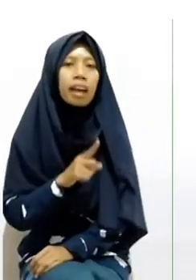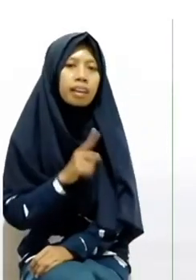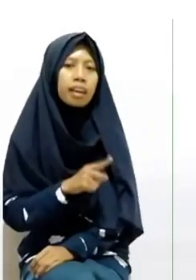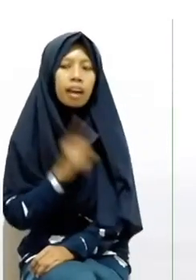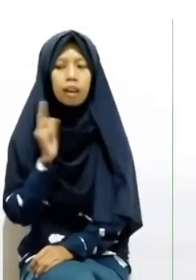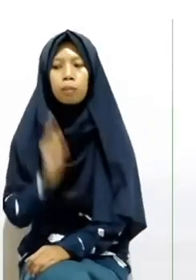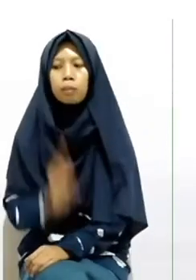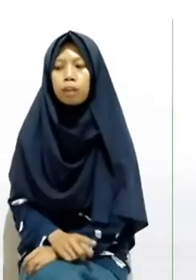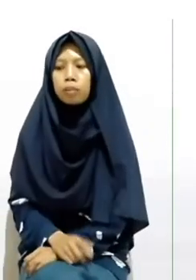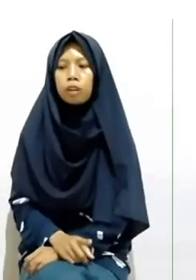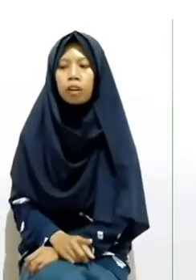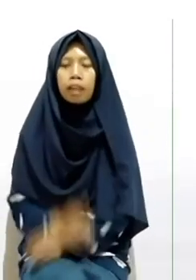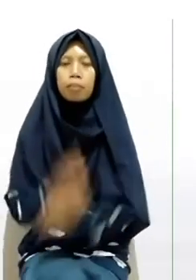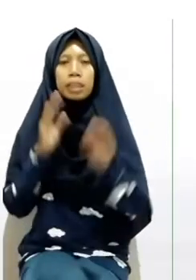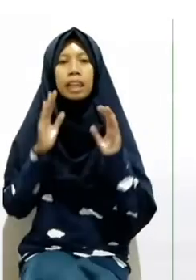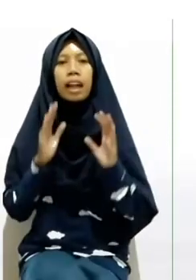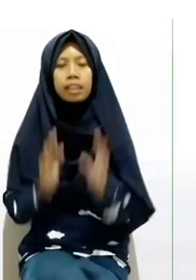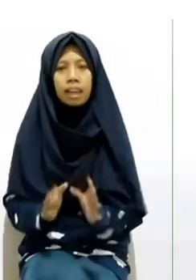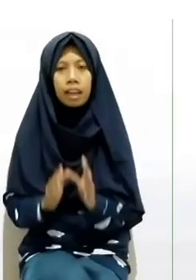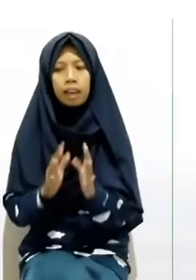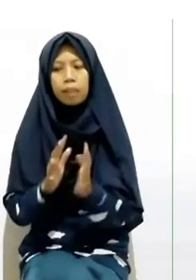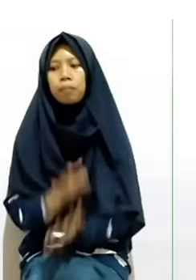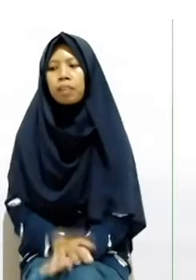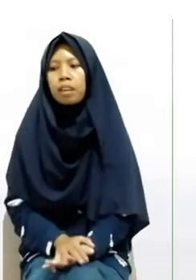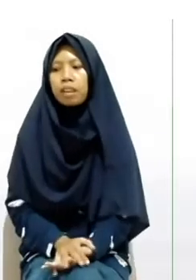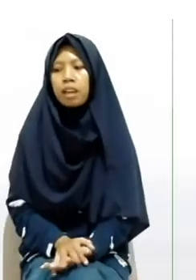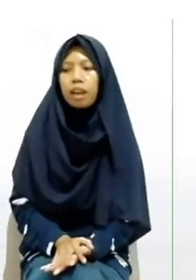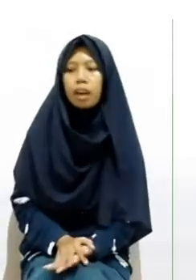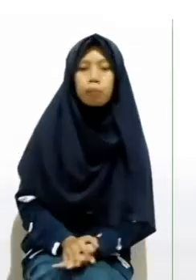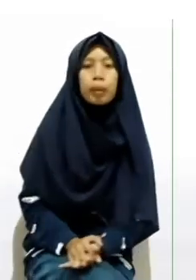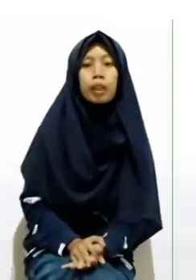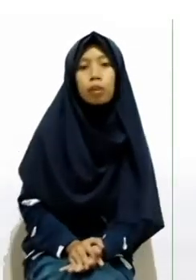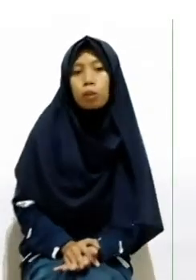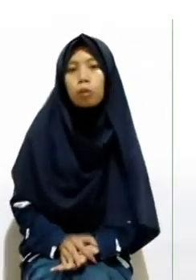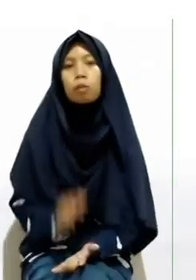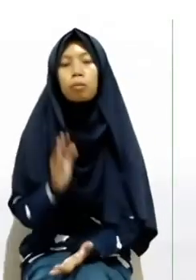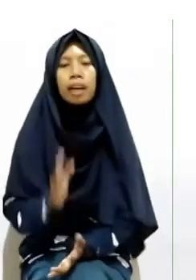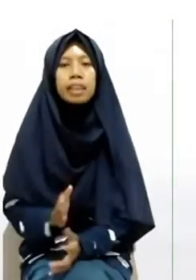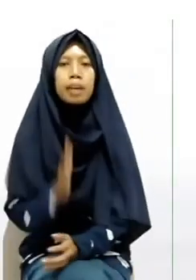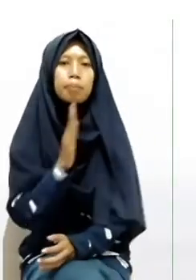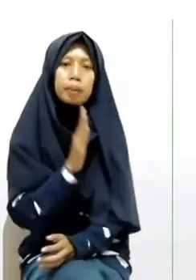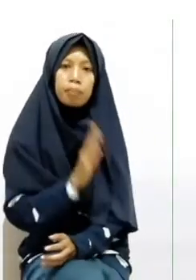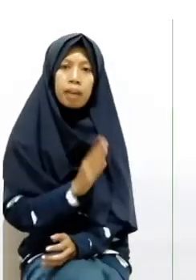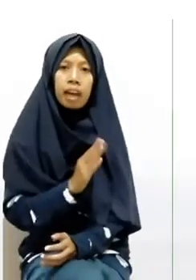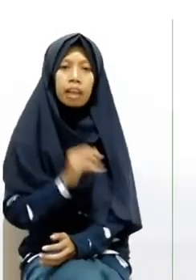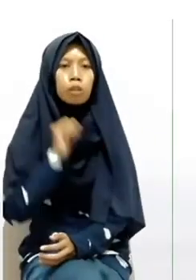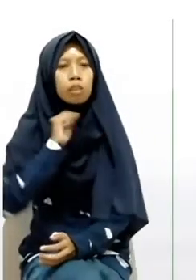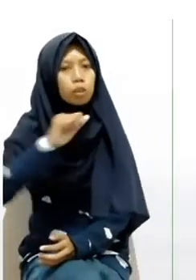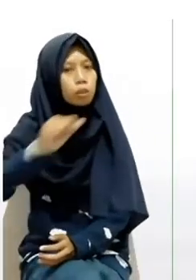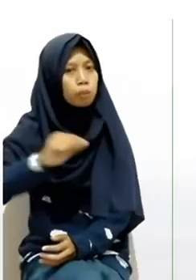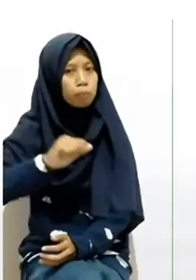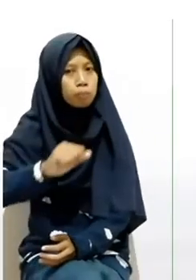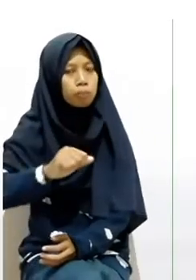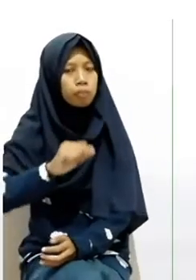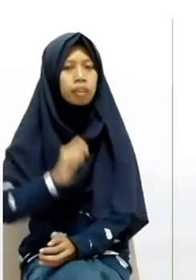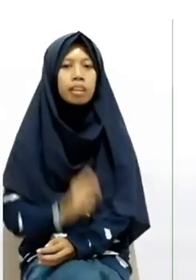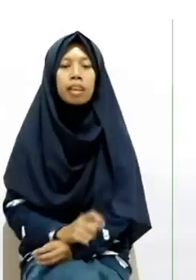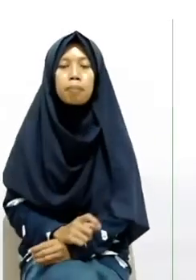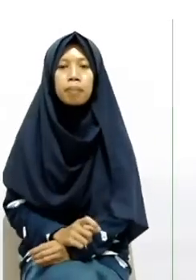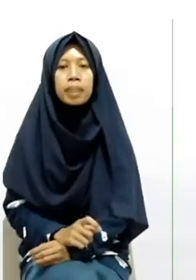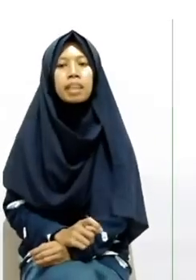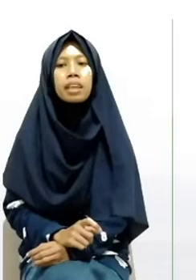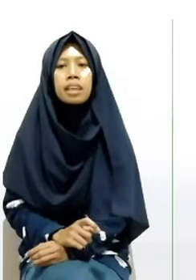sebagai tanda mencontohkan misalnya nah pintu rumahnya Dimas itu tertutup